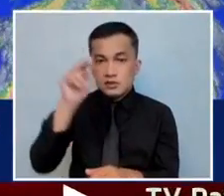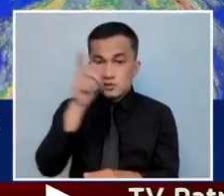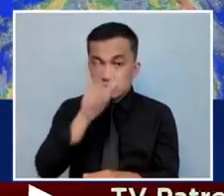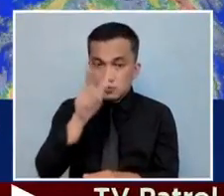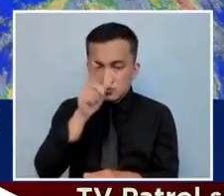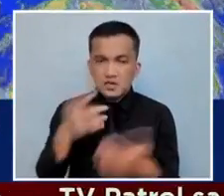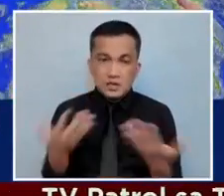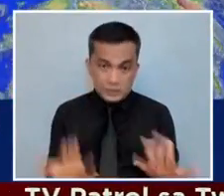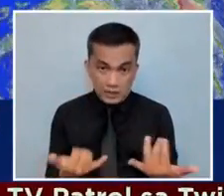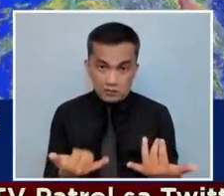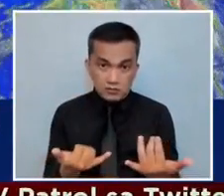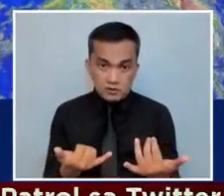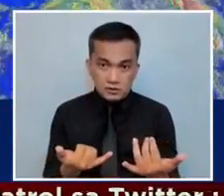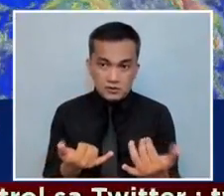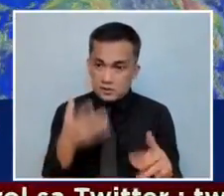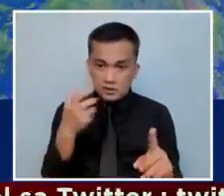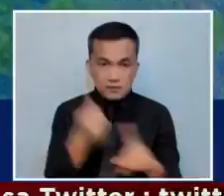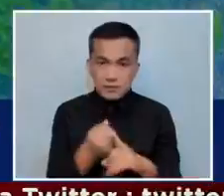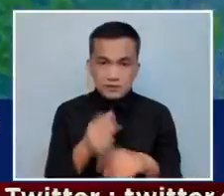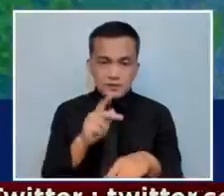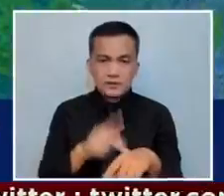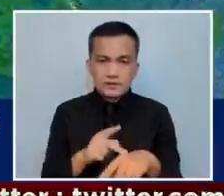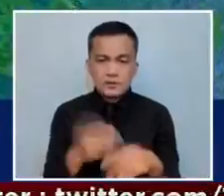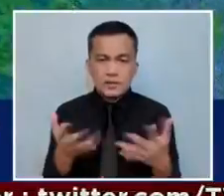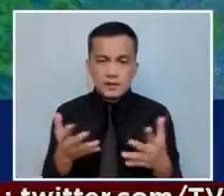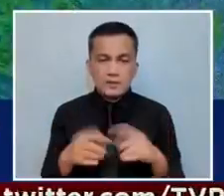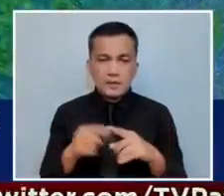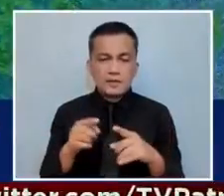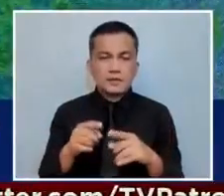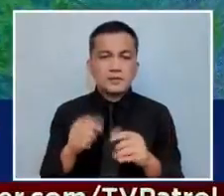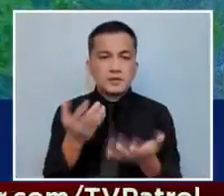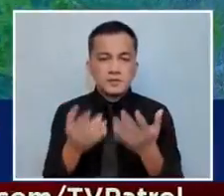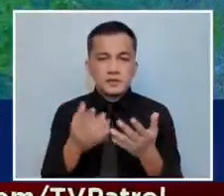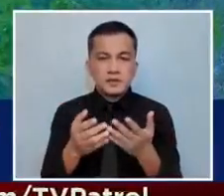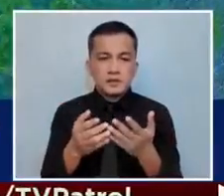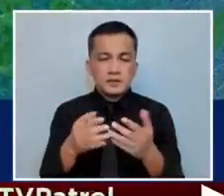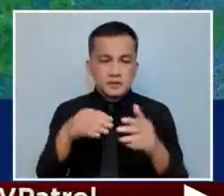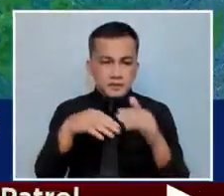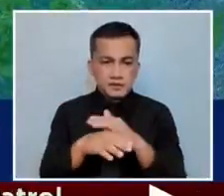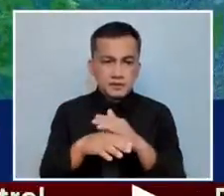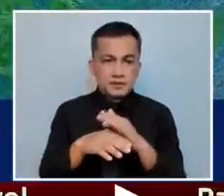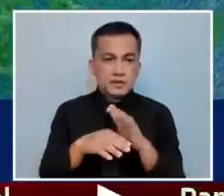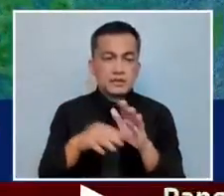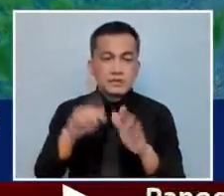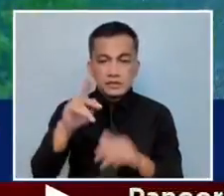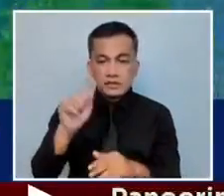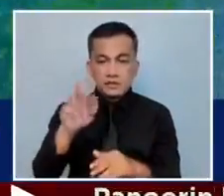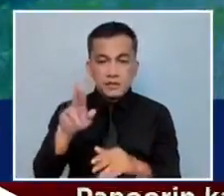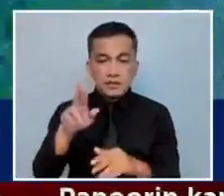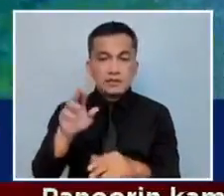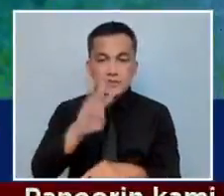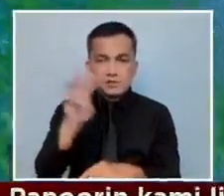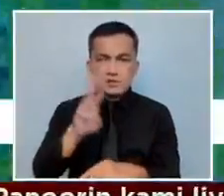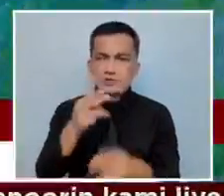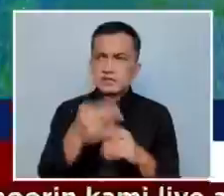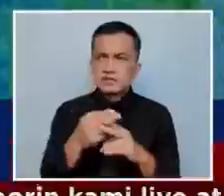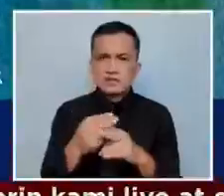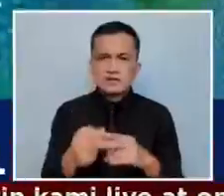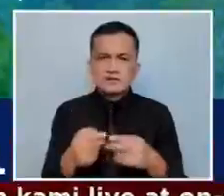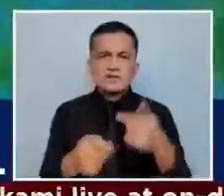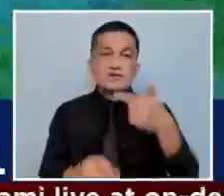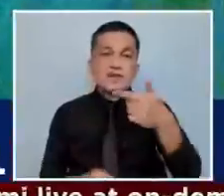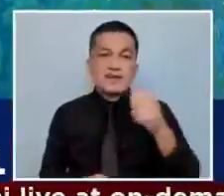bansa pero posibleng pumasok ang bagyo sa hilagang bahagi ng PAR sa Miyerkules at tatawaging Gardo.